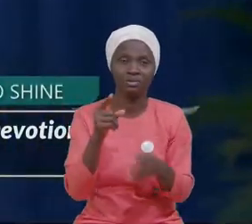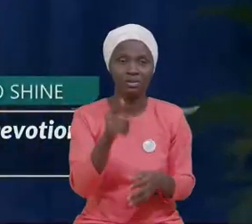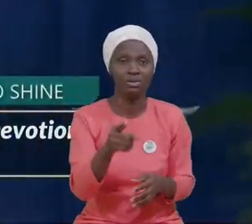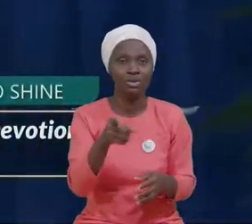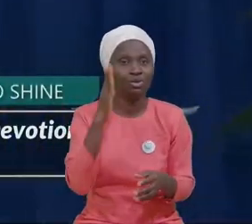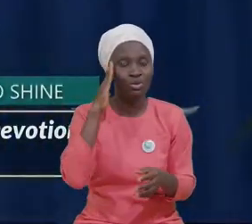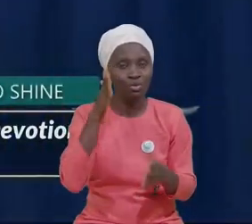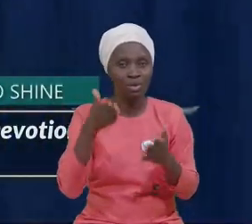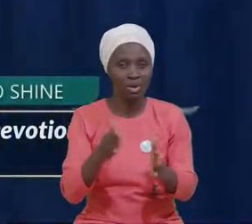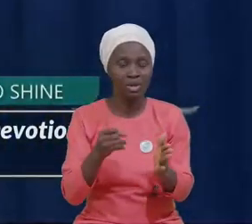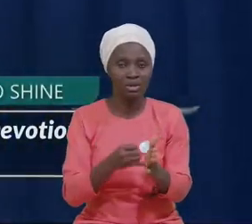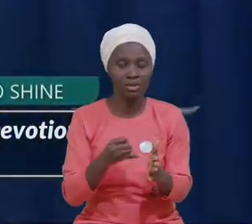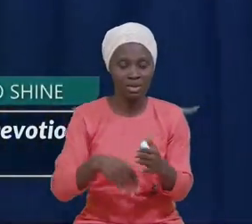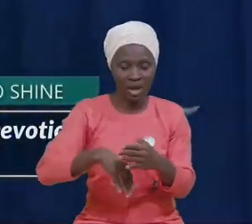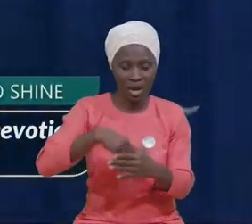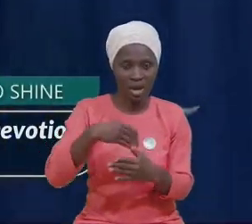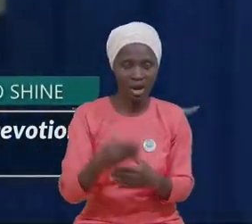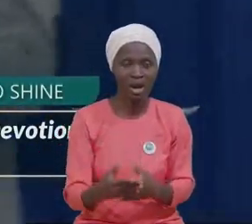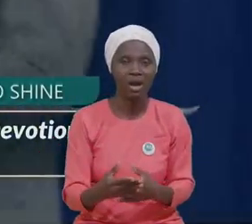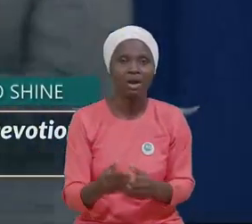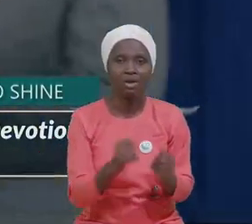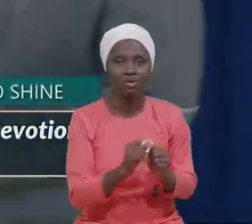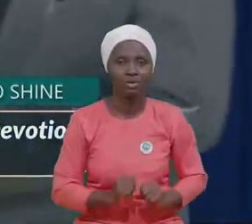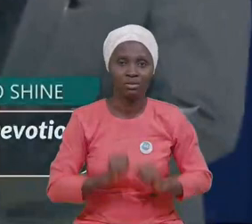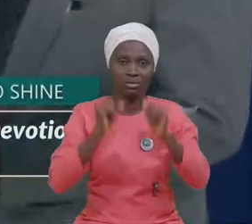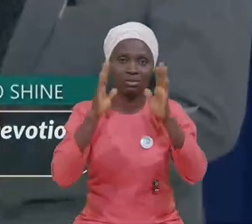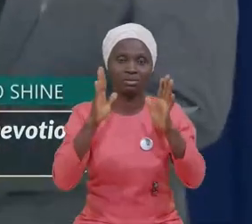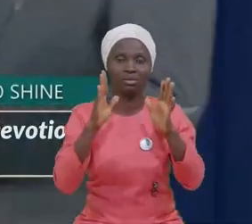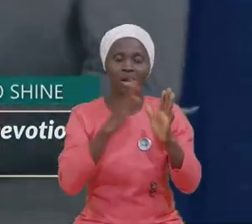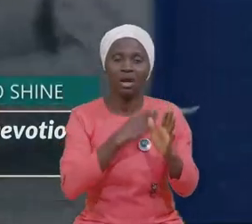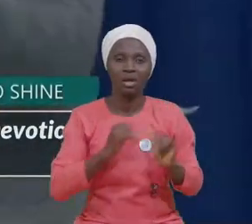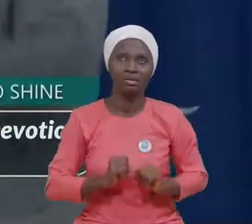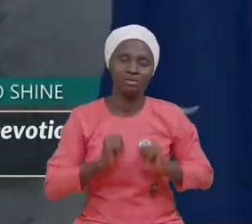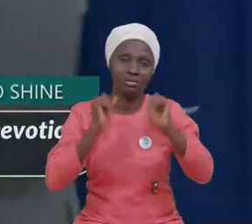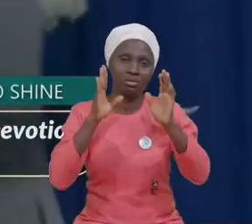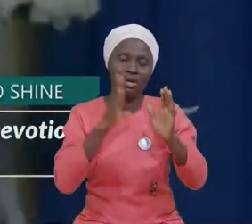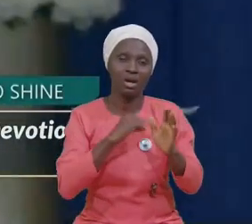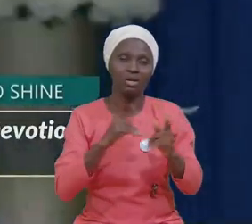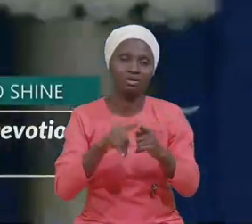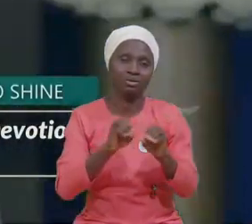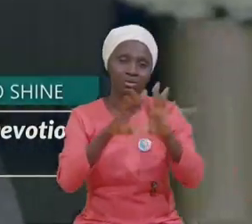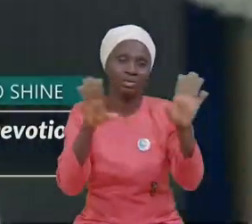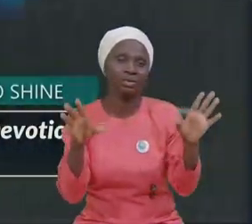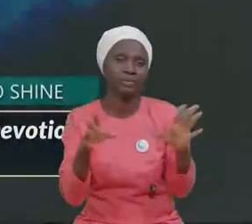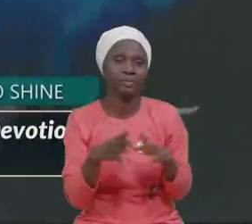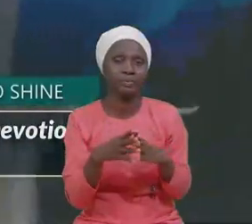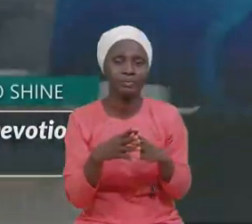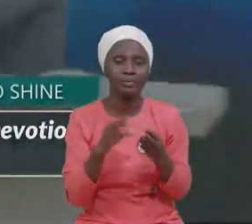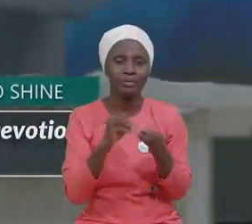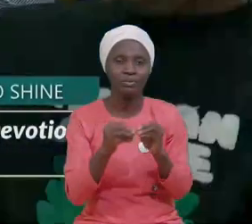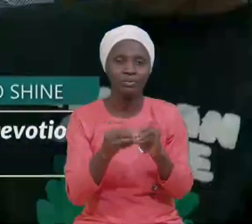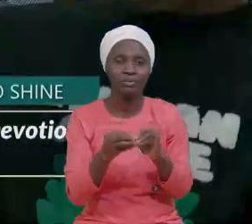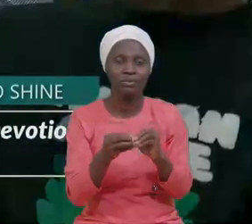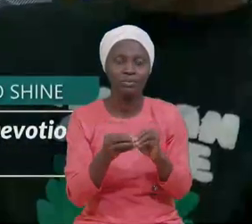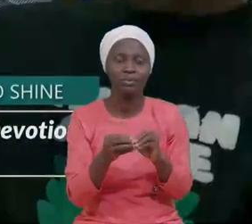la grâce que Dieu t'a donnée, tu la laisses briller avec dévotion, dédicace. Et tu laisses briller. Romains